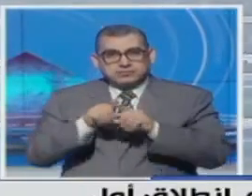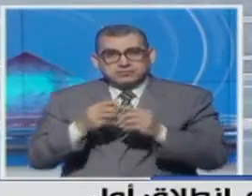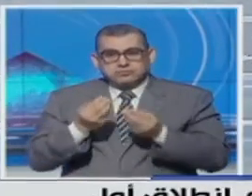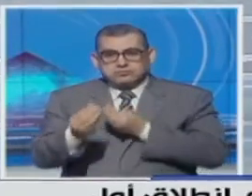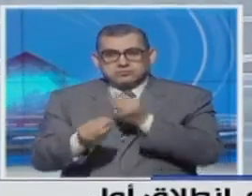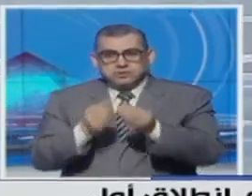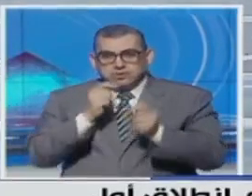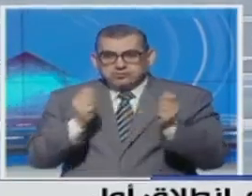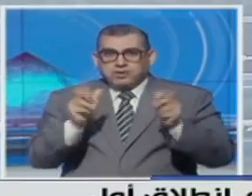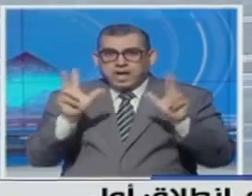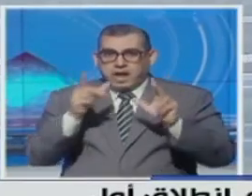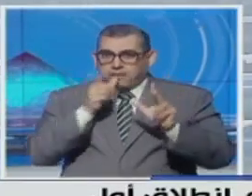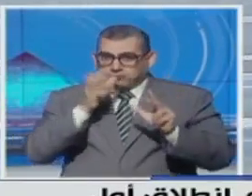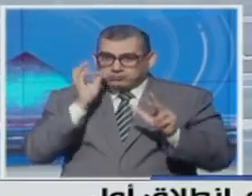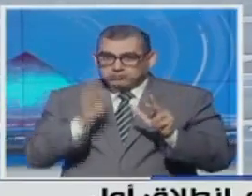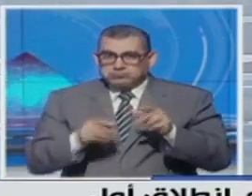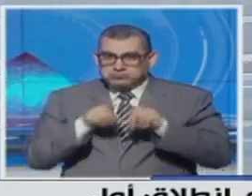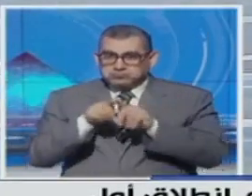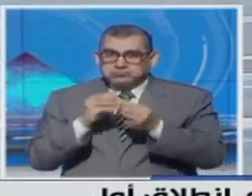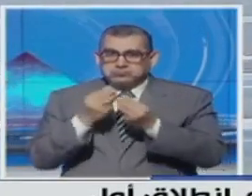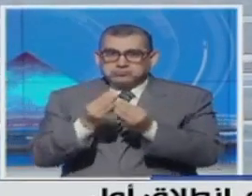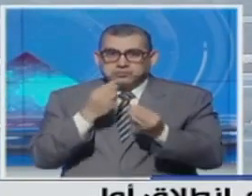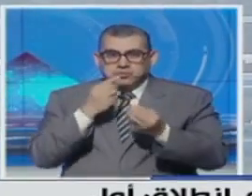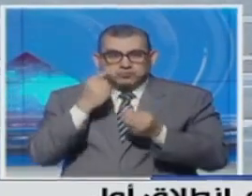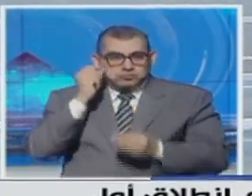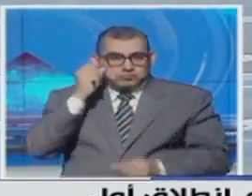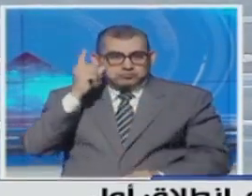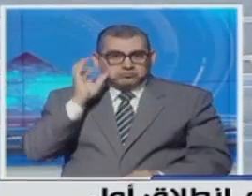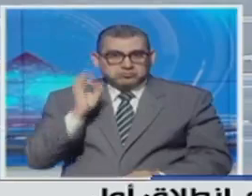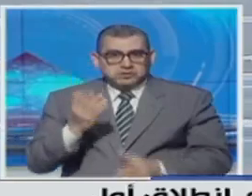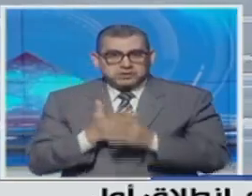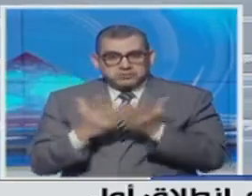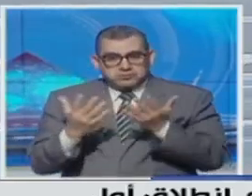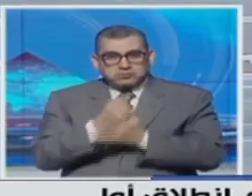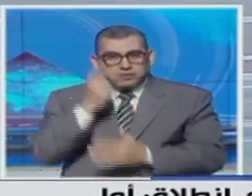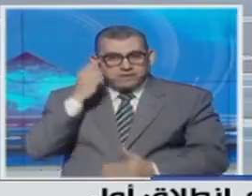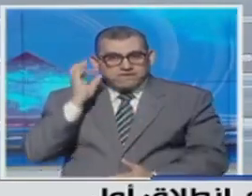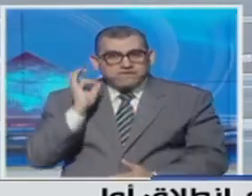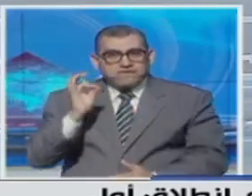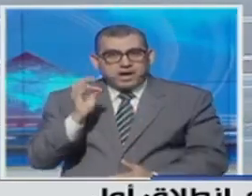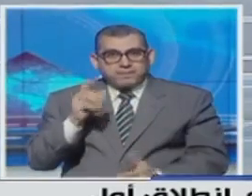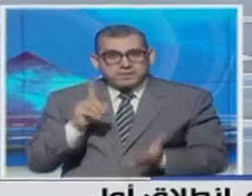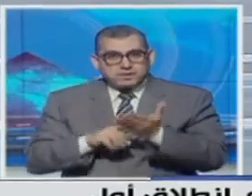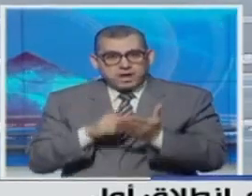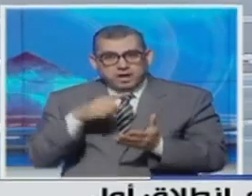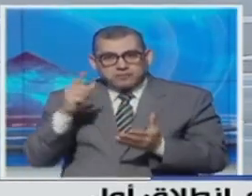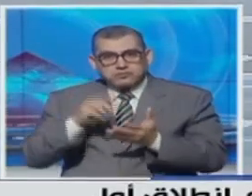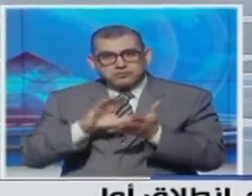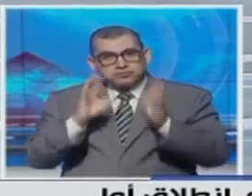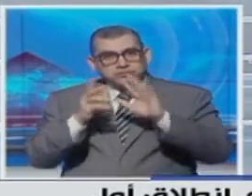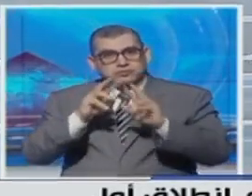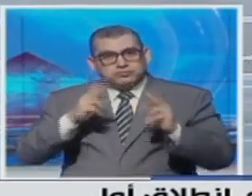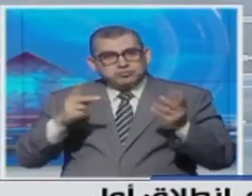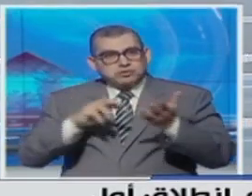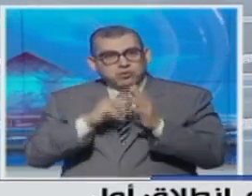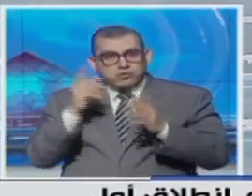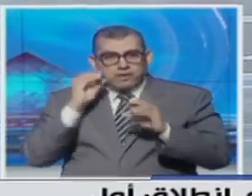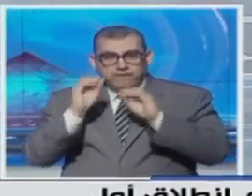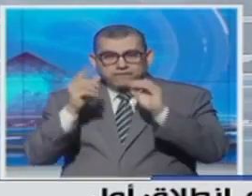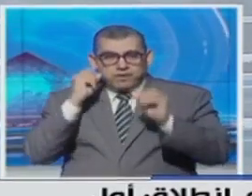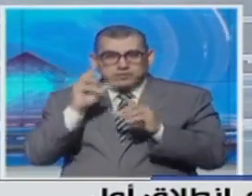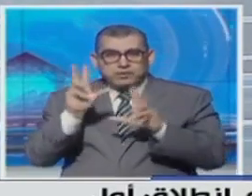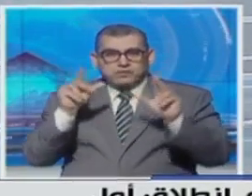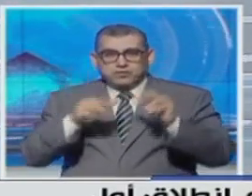ويقدمون خطابا إعلاميا يسهم في تنمية الوعي لتحقيق إدراك وفهم صحيح للمتغيرات والتحديات الجديدة